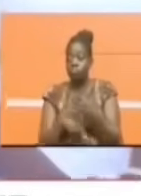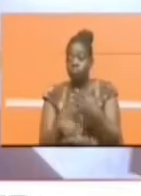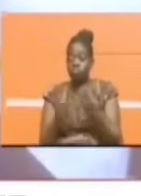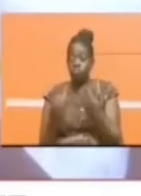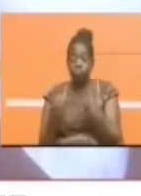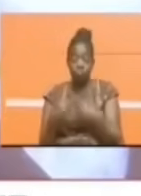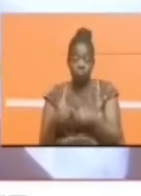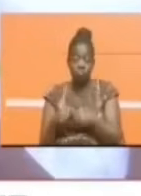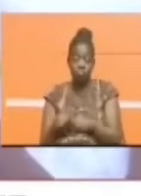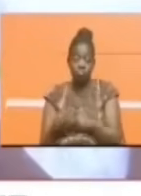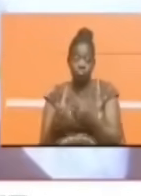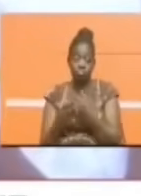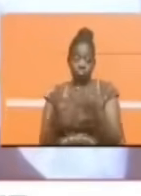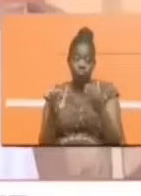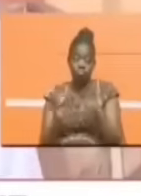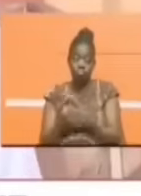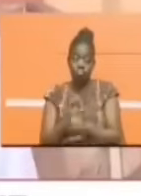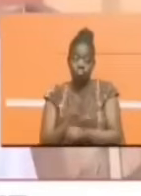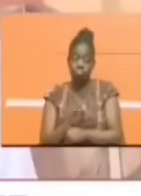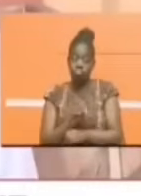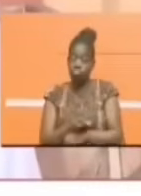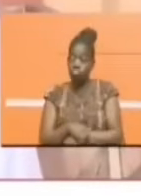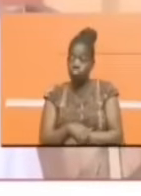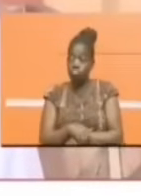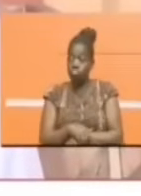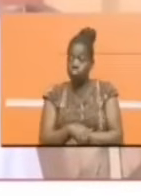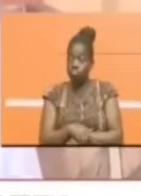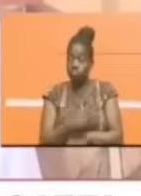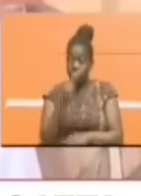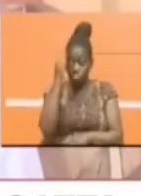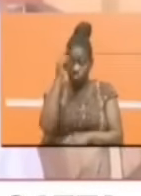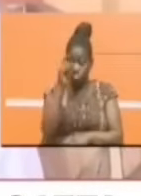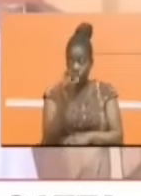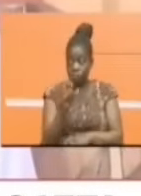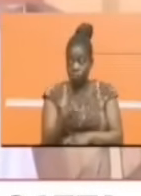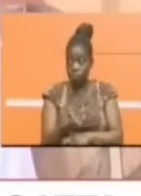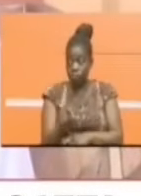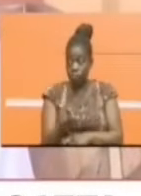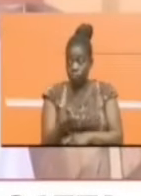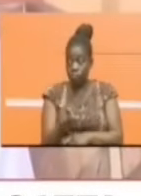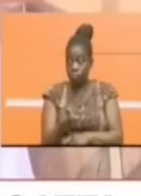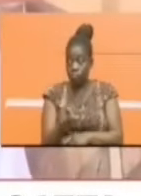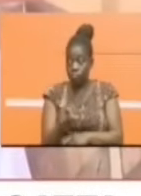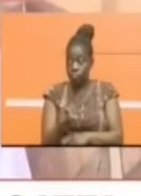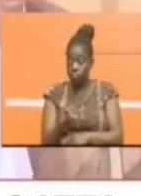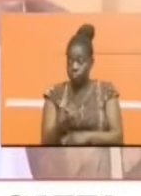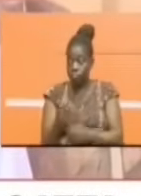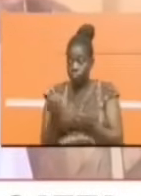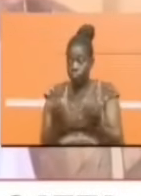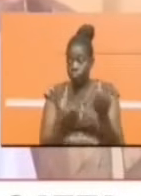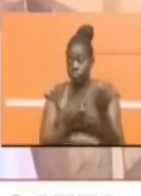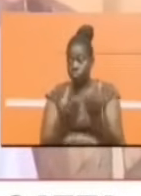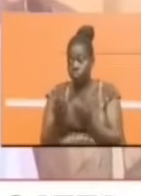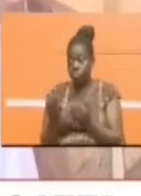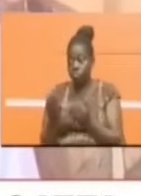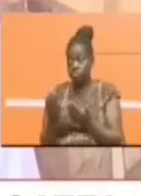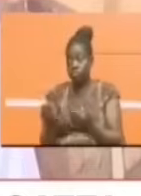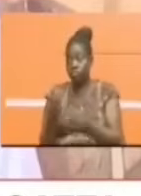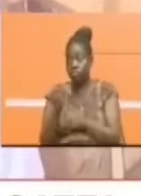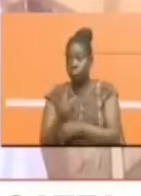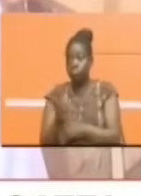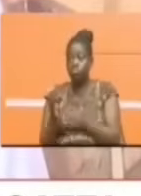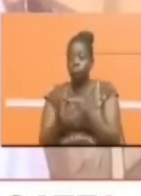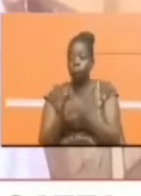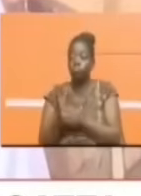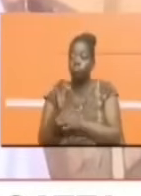mu nkola byonna ebibabuuliddwa. Ak'obuntu akatutondebwamu, so obuweereza buno nga twesigama ku mwoyo